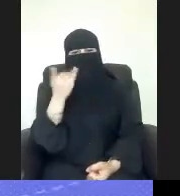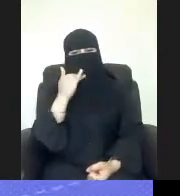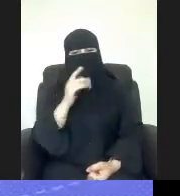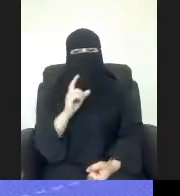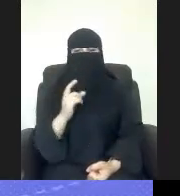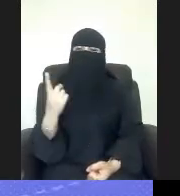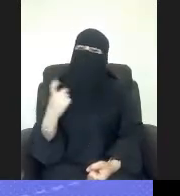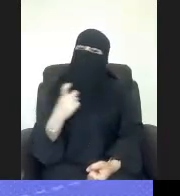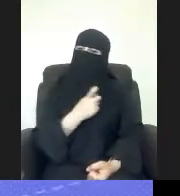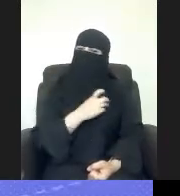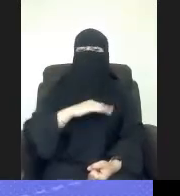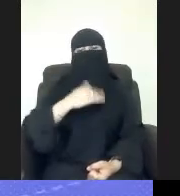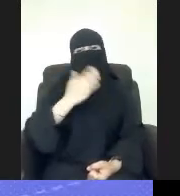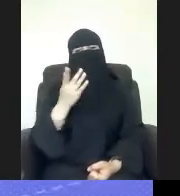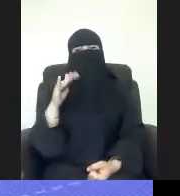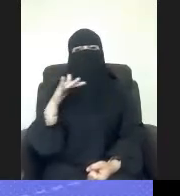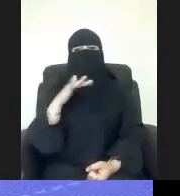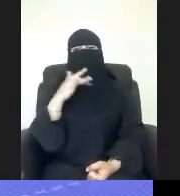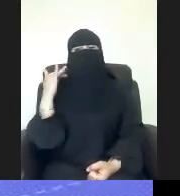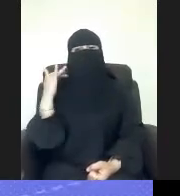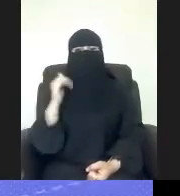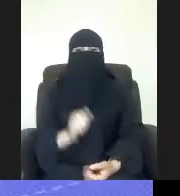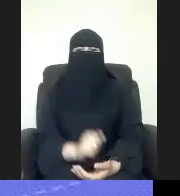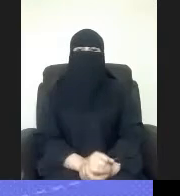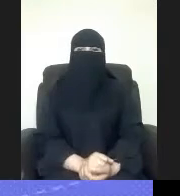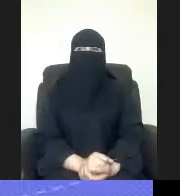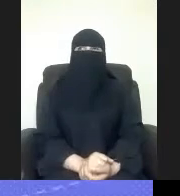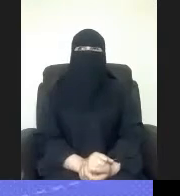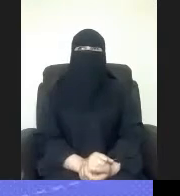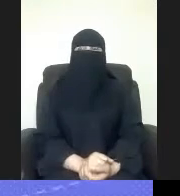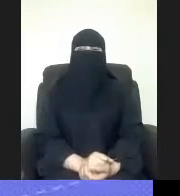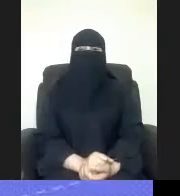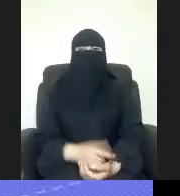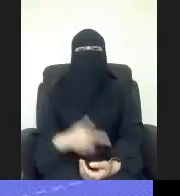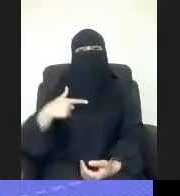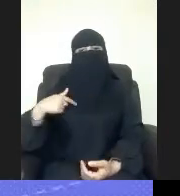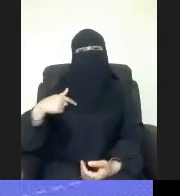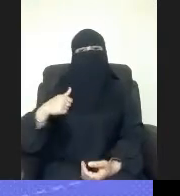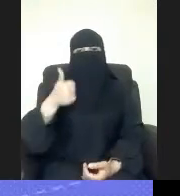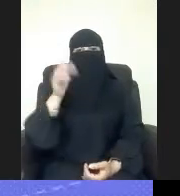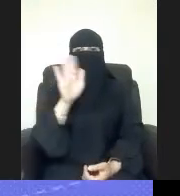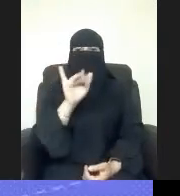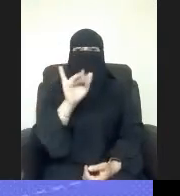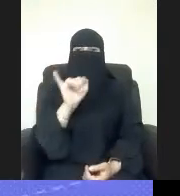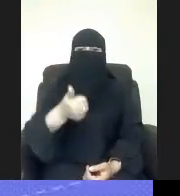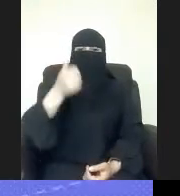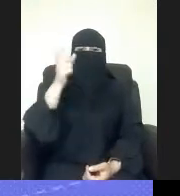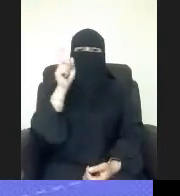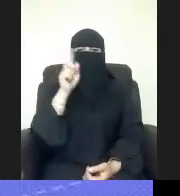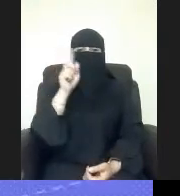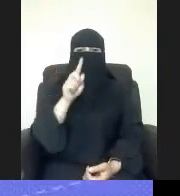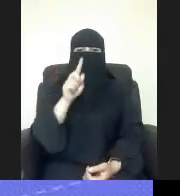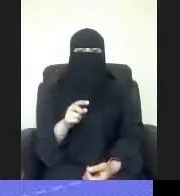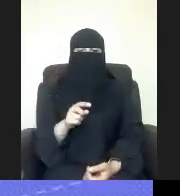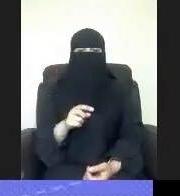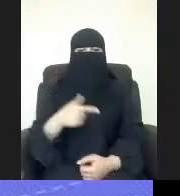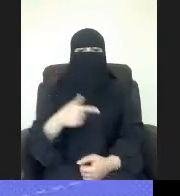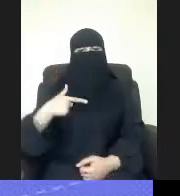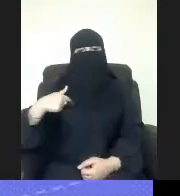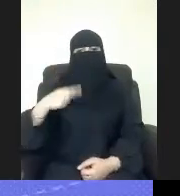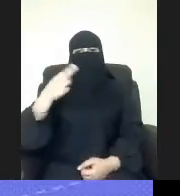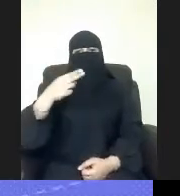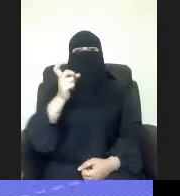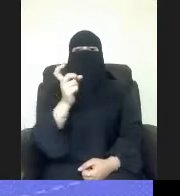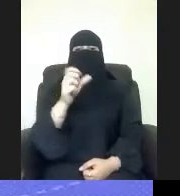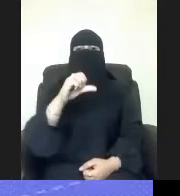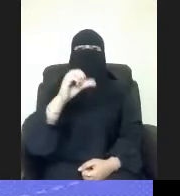أحد السيدات اسمها أسماء بنت عبد الله العذري مات زوجها وكان اسمها عروس وكان اسمه عروس، فبعدما